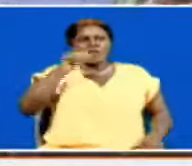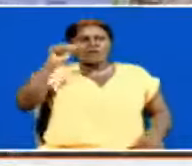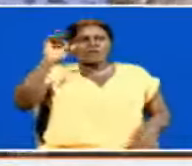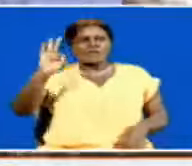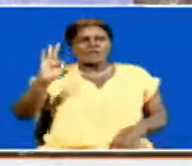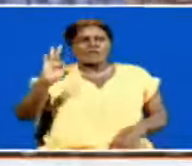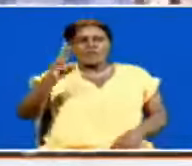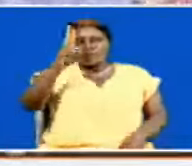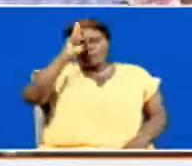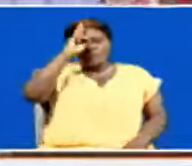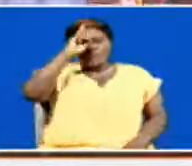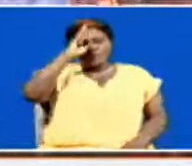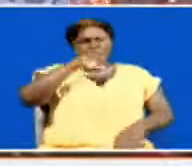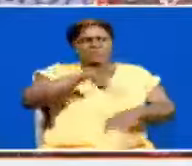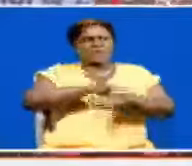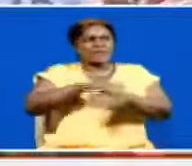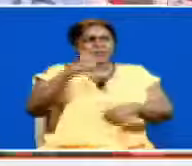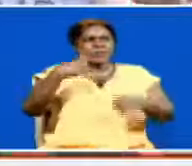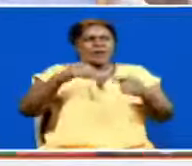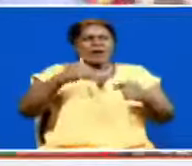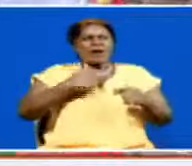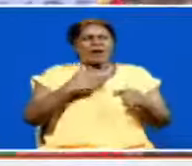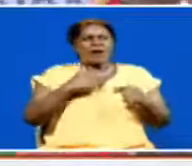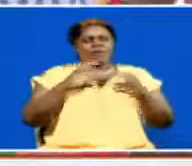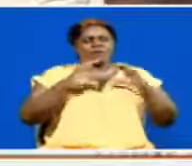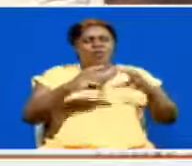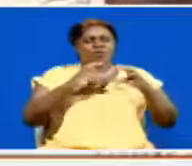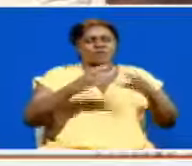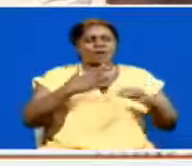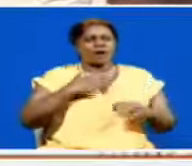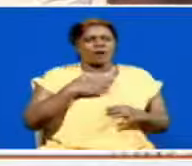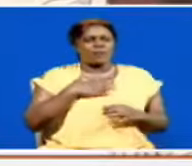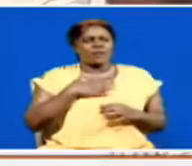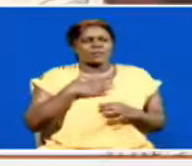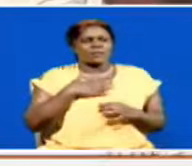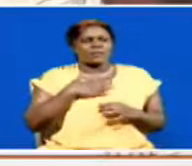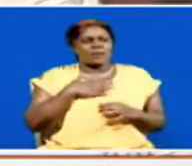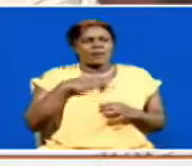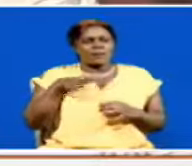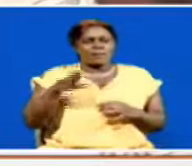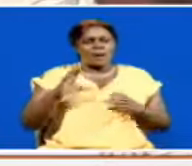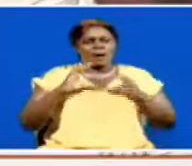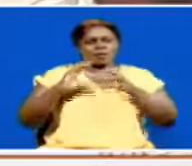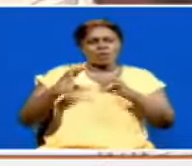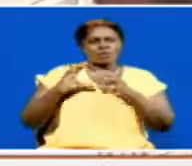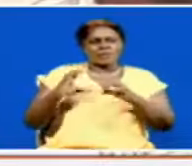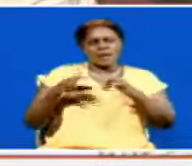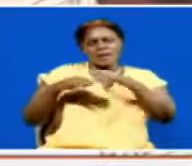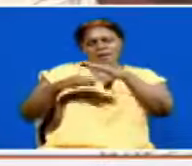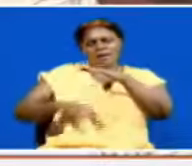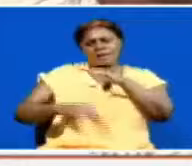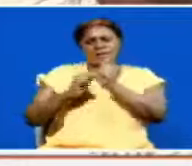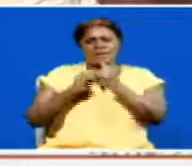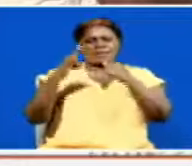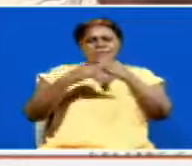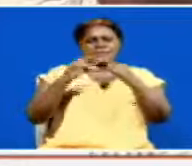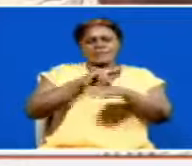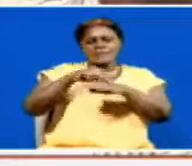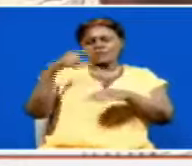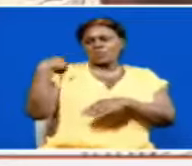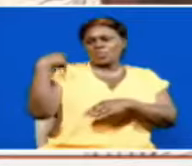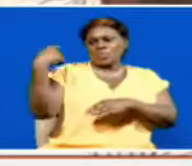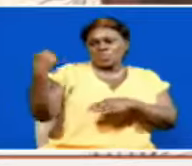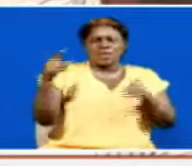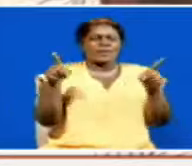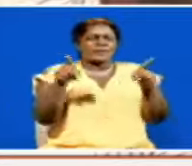FC washapata vipaji hapa. Na tuko naye kocha wangu Babu Salim ambaye alikuwa kocha wa under 18 national team juzi.